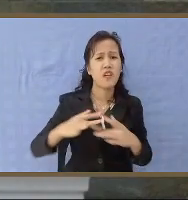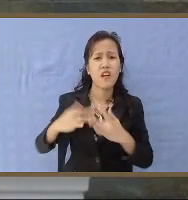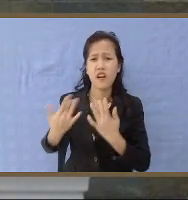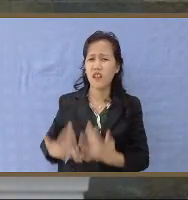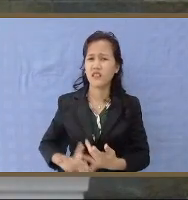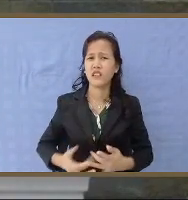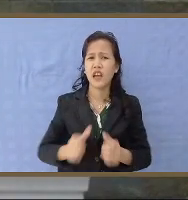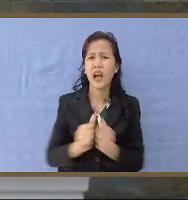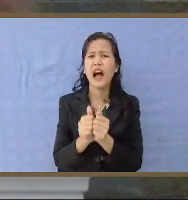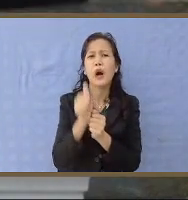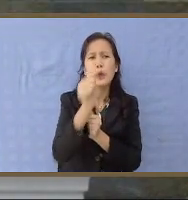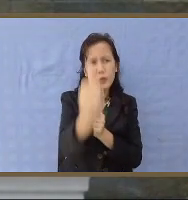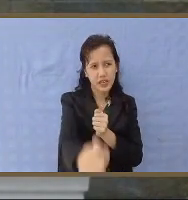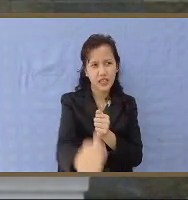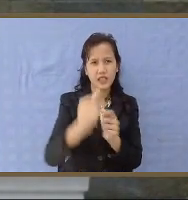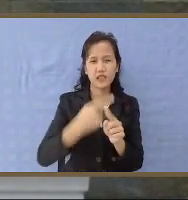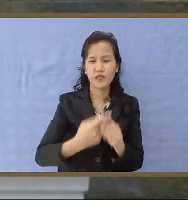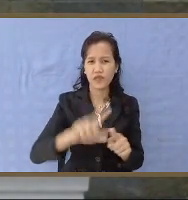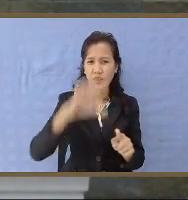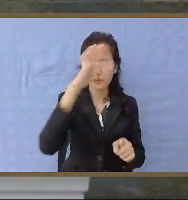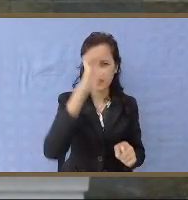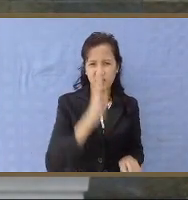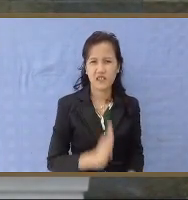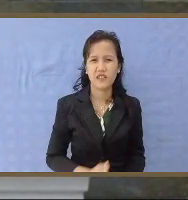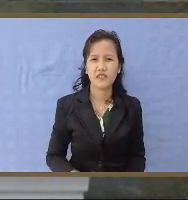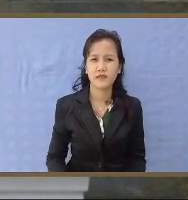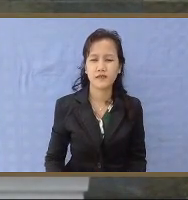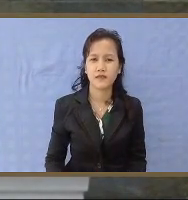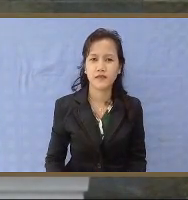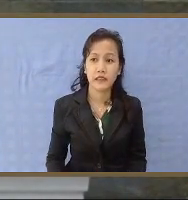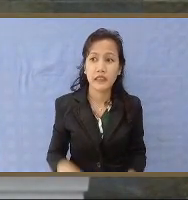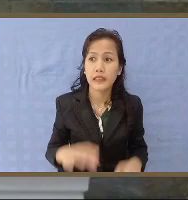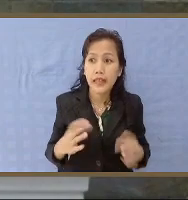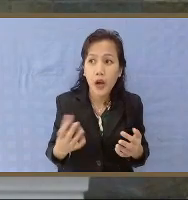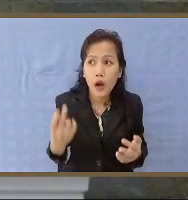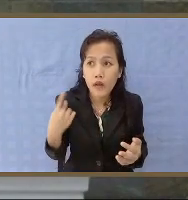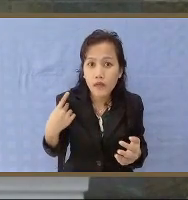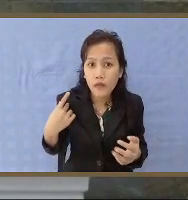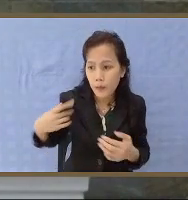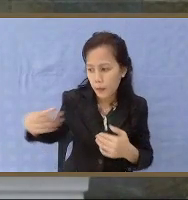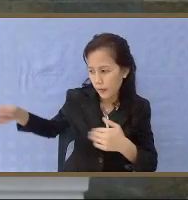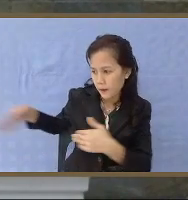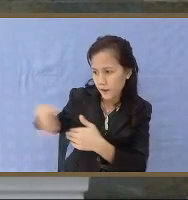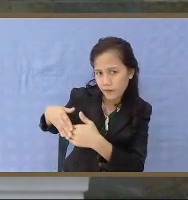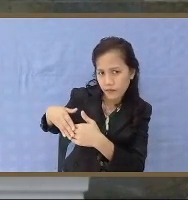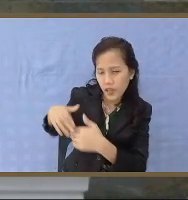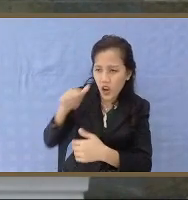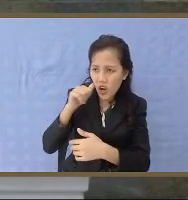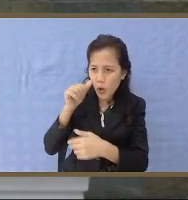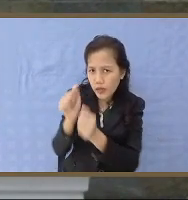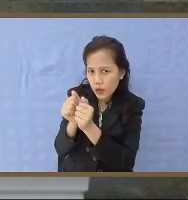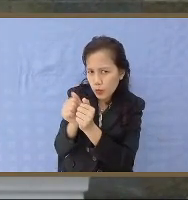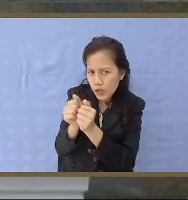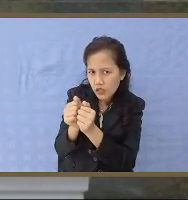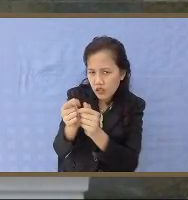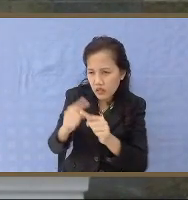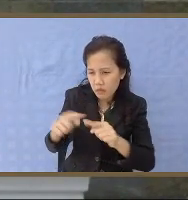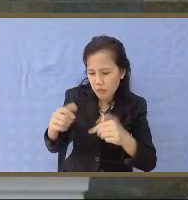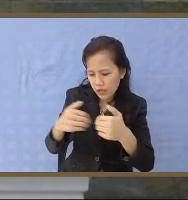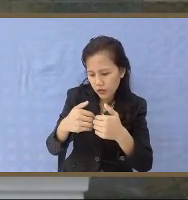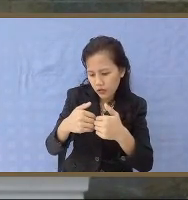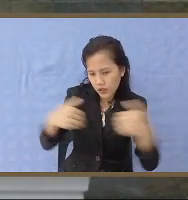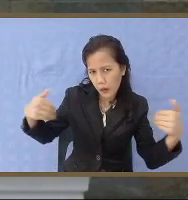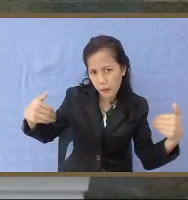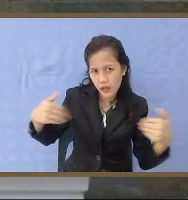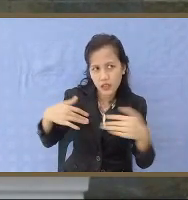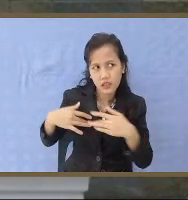Hindi kayo magkakadikit. Ngayon, mga kapatid, alam nyo ba, mga kapatid, may mga taong magkadikit, magkasama lagi, pero pagka magkalayo ang kanilang puso, kapatid, kailanman